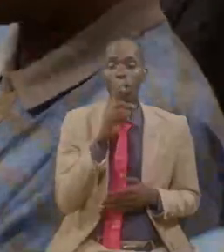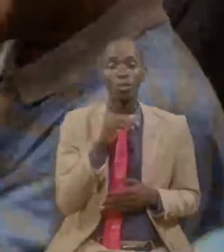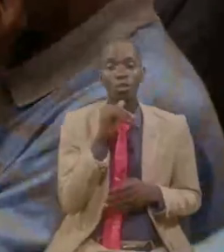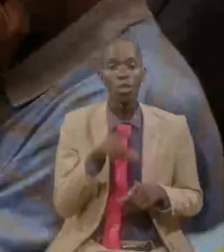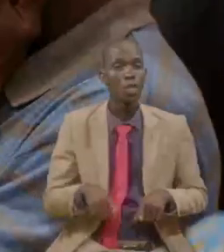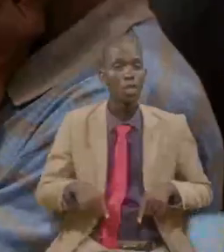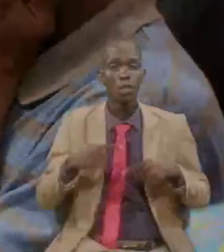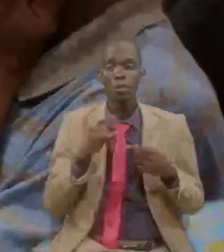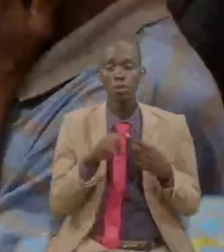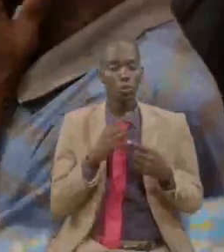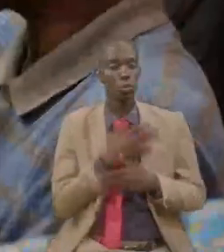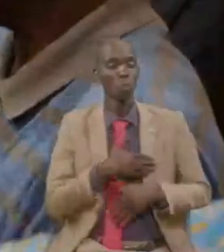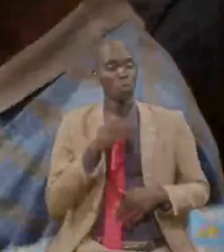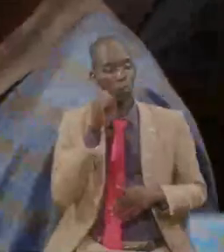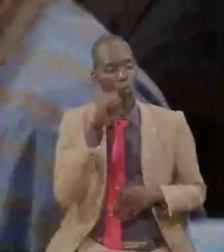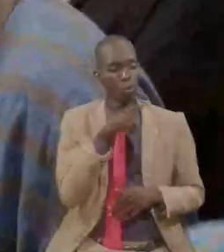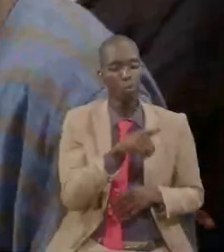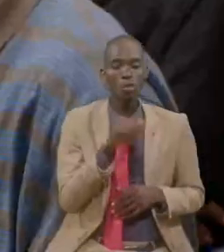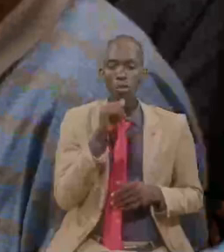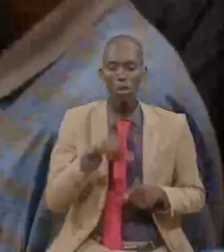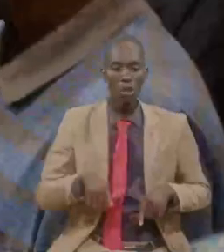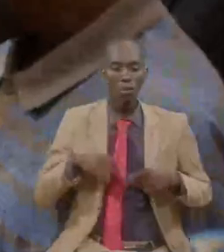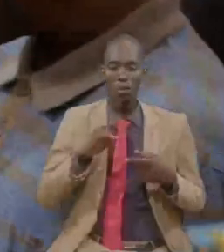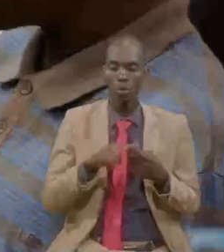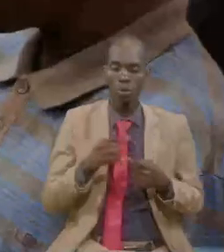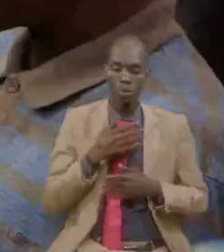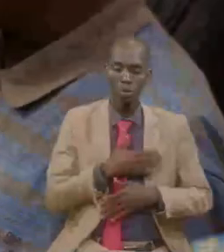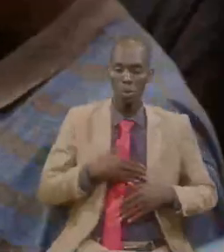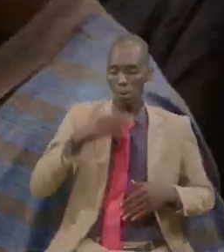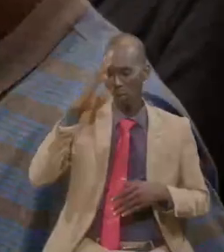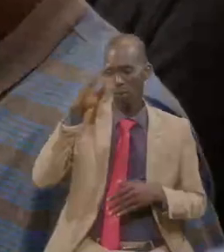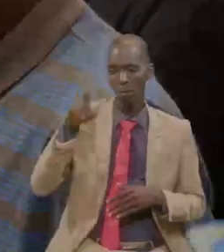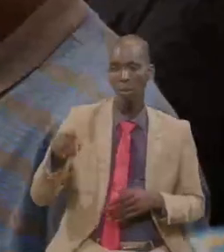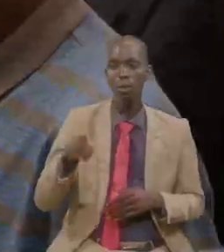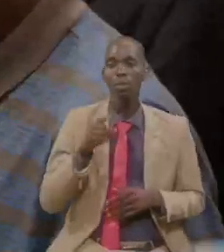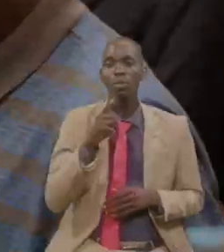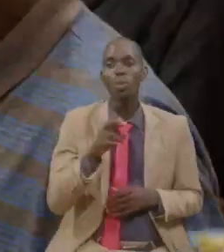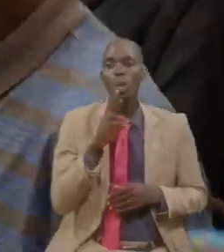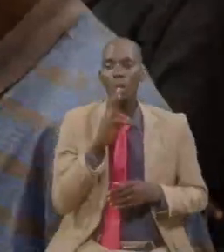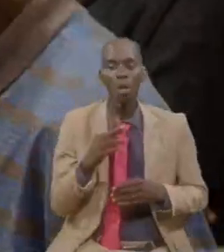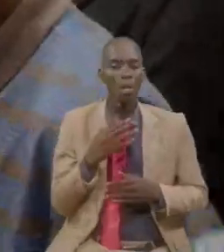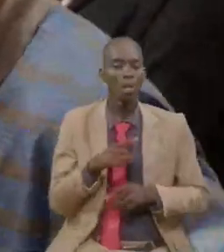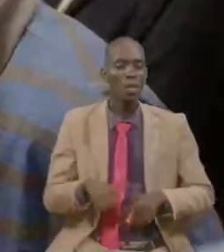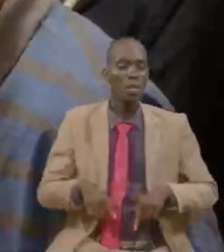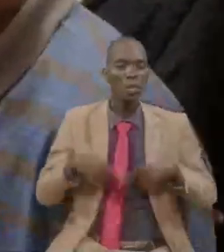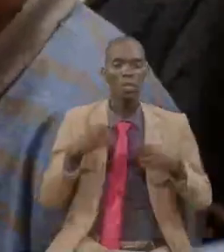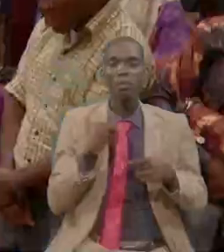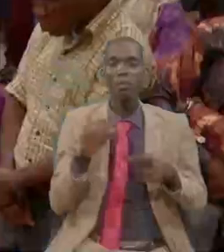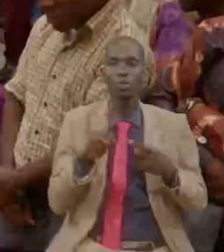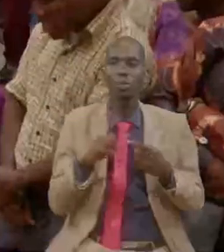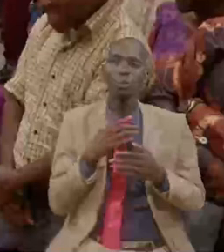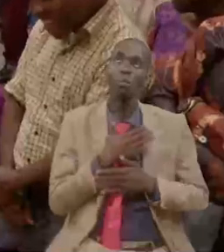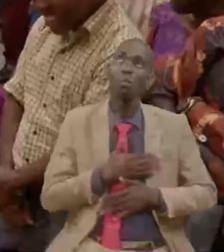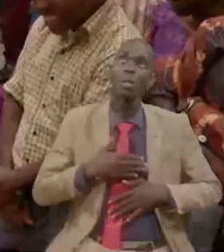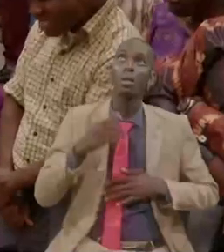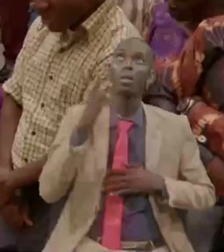Après tout, vous ne vivez pas pour le plaire, pour plaire à la fille, à la femme. Tu ne vis pas pour plaire à